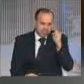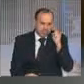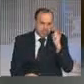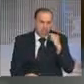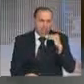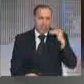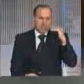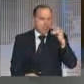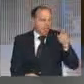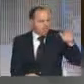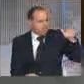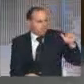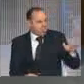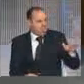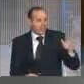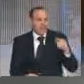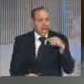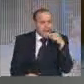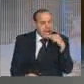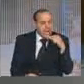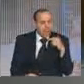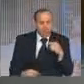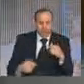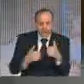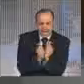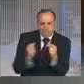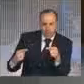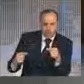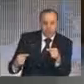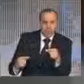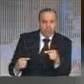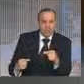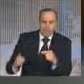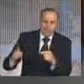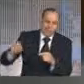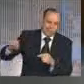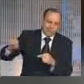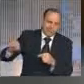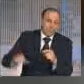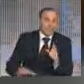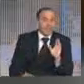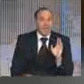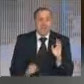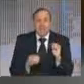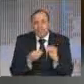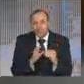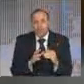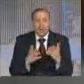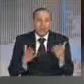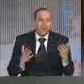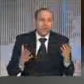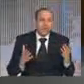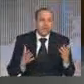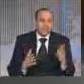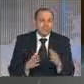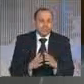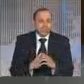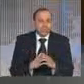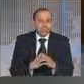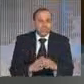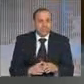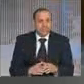وفي تصغير للخصوم والتقليل من شانهم ومحاوله تمس